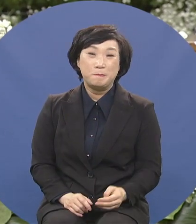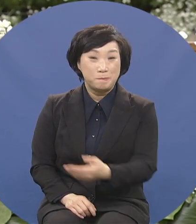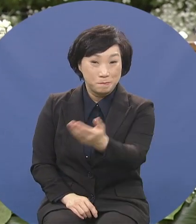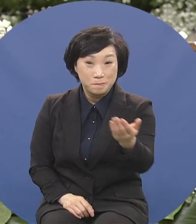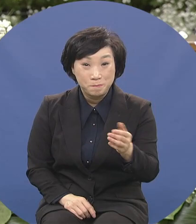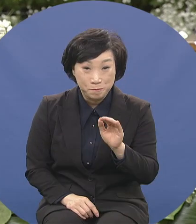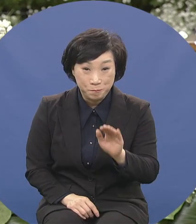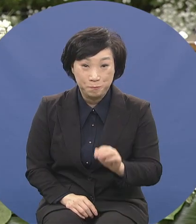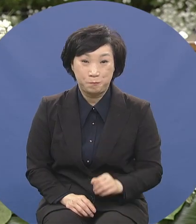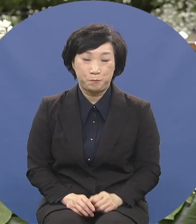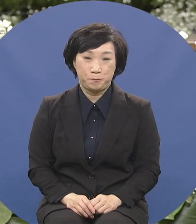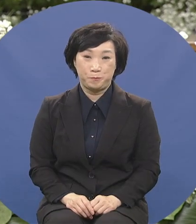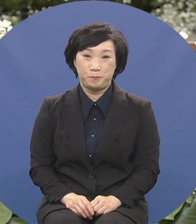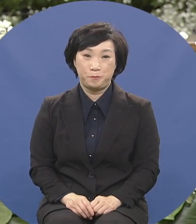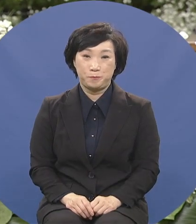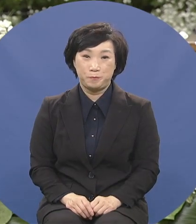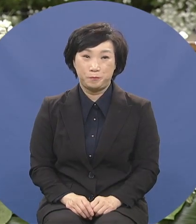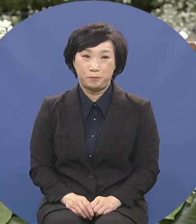여러분,